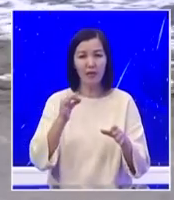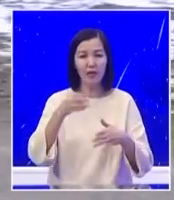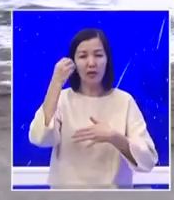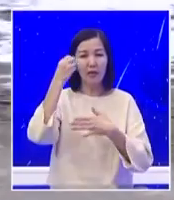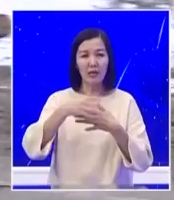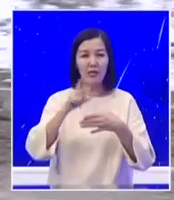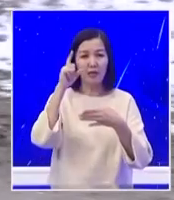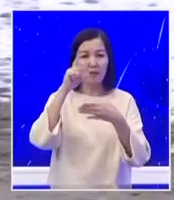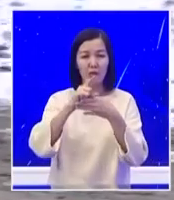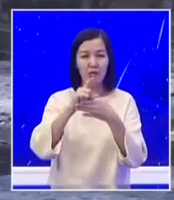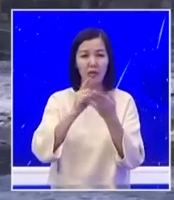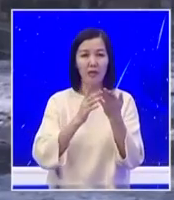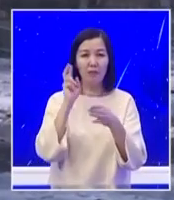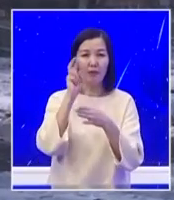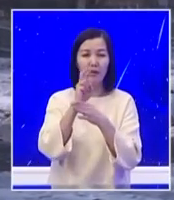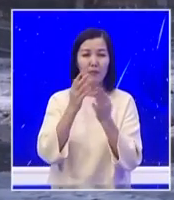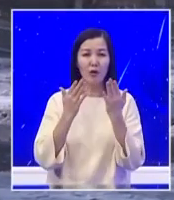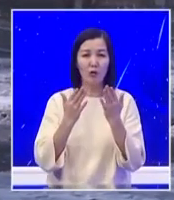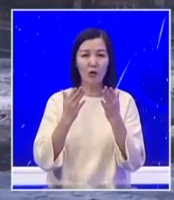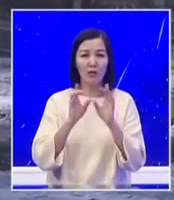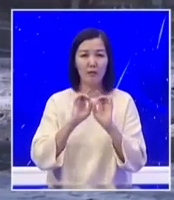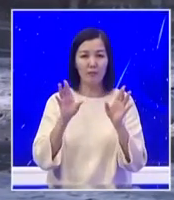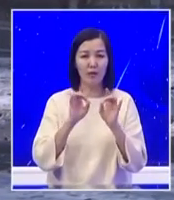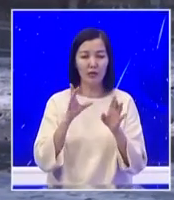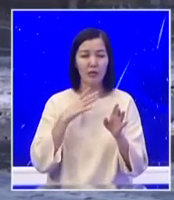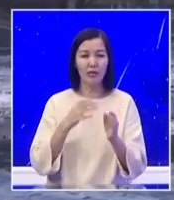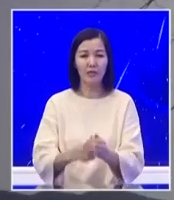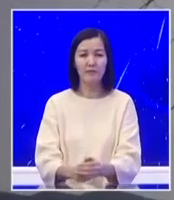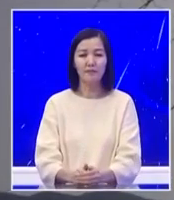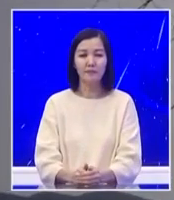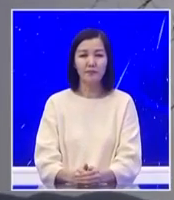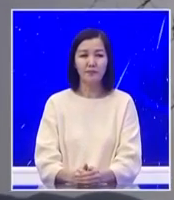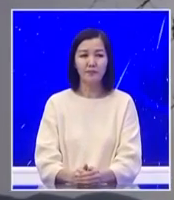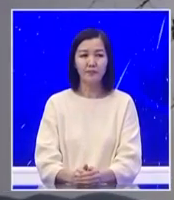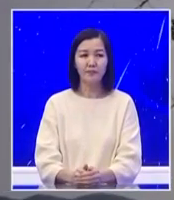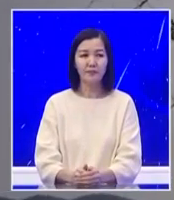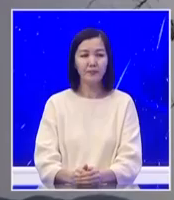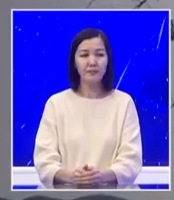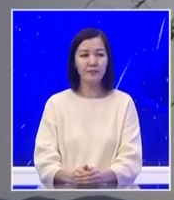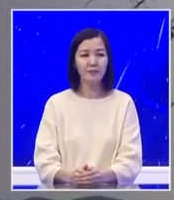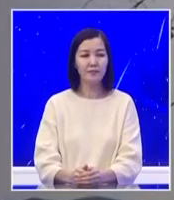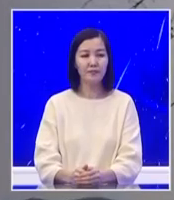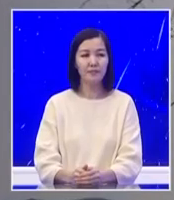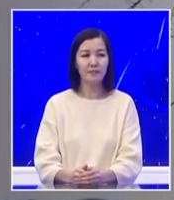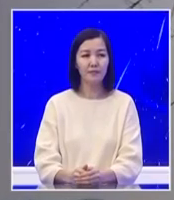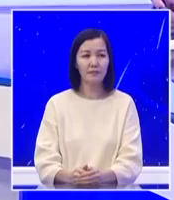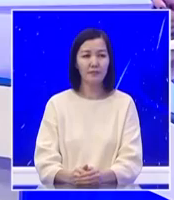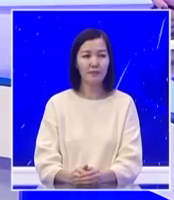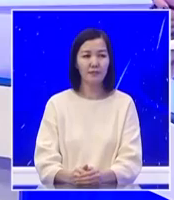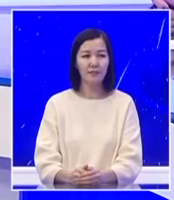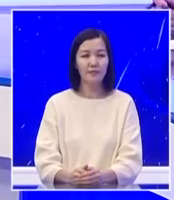мешітте марқұмдардың рухына арнап Құран бағыштады. Амина Құдайберген, Нәдір Хамзин, Жетісу арнасы.